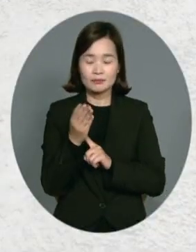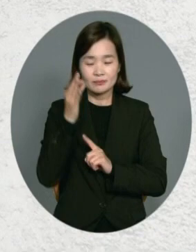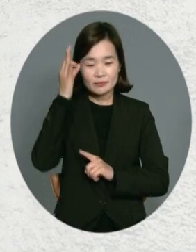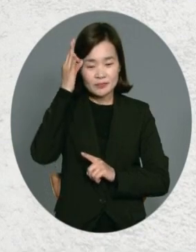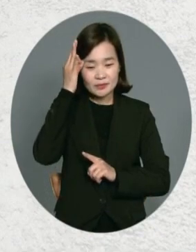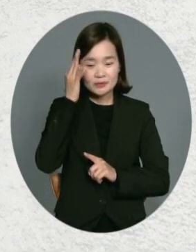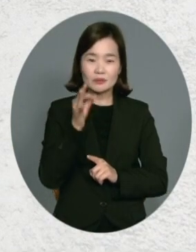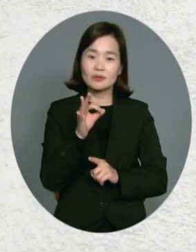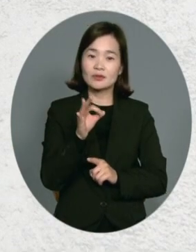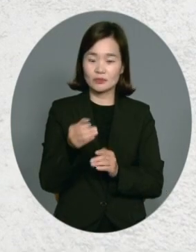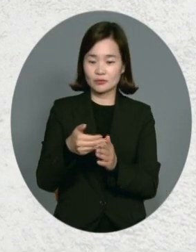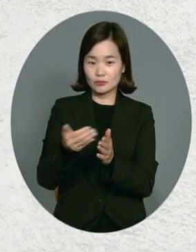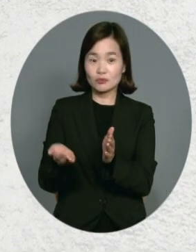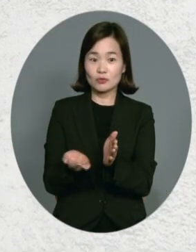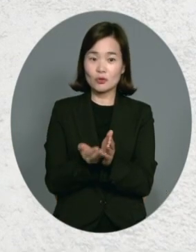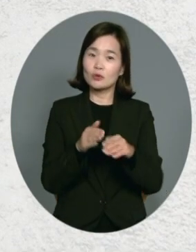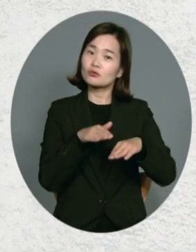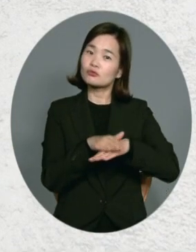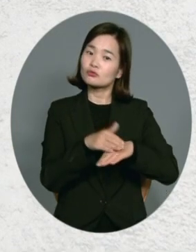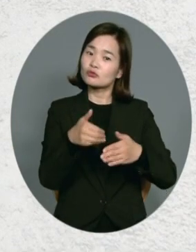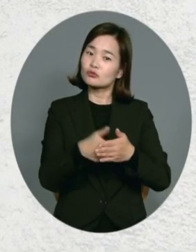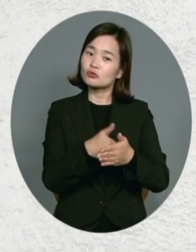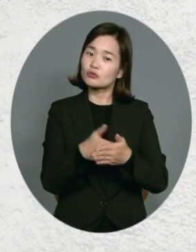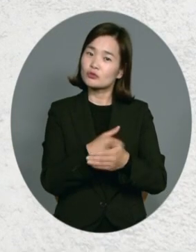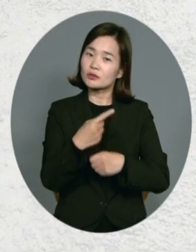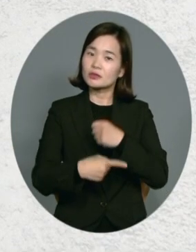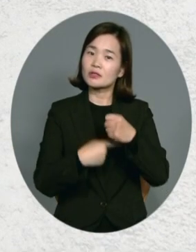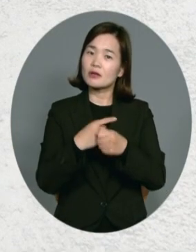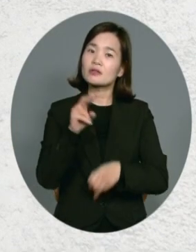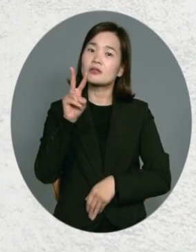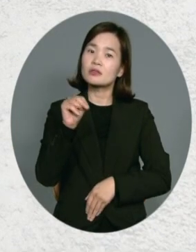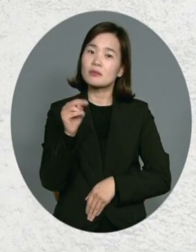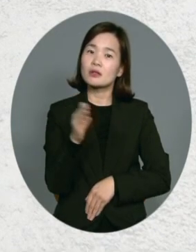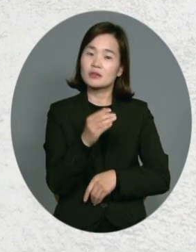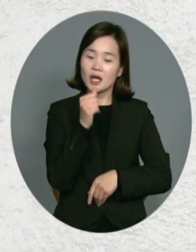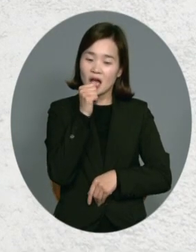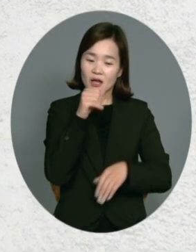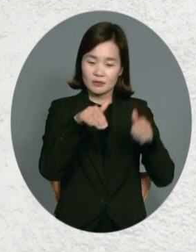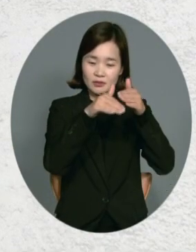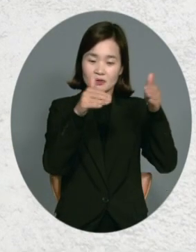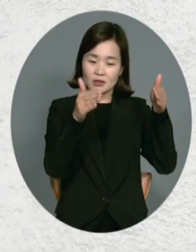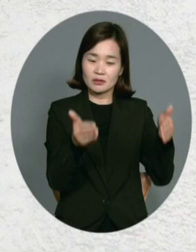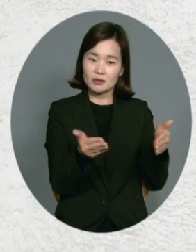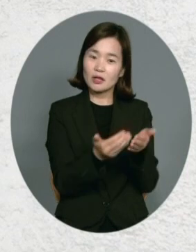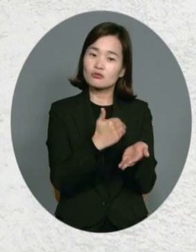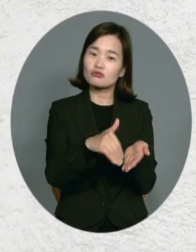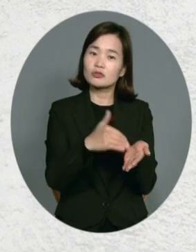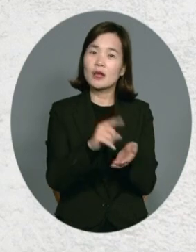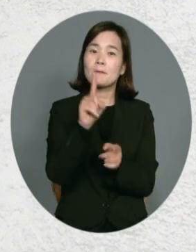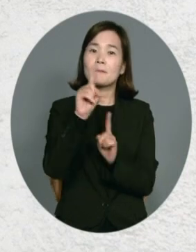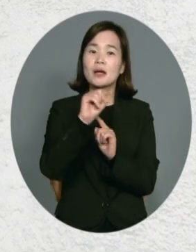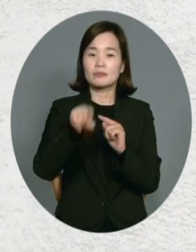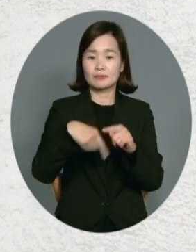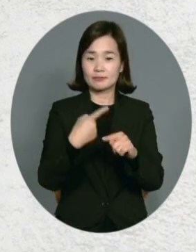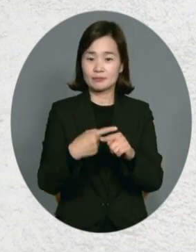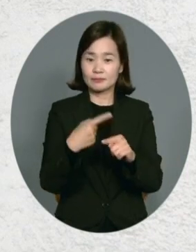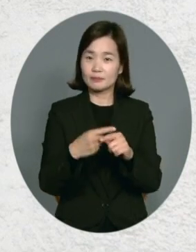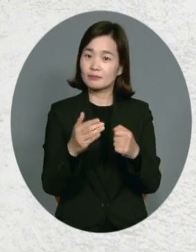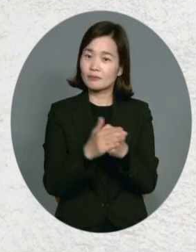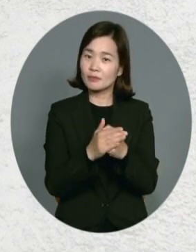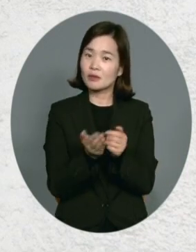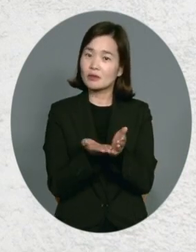통해 수출 예정인 중고 자동차는 연간 2만대 정도 컨테이너 마녀대 분량으로 영일만항 전체의